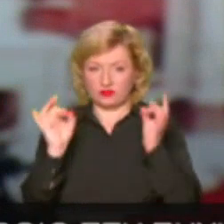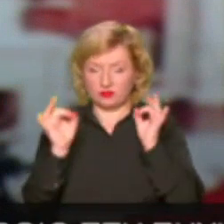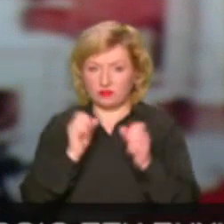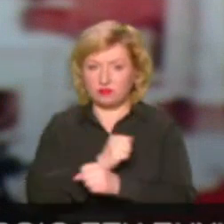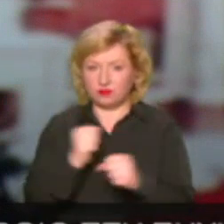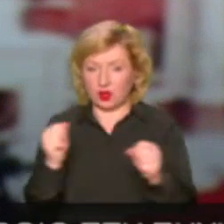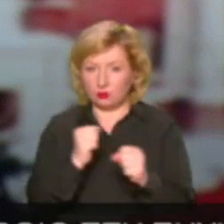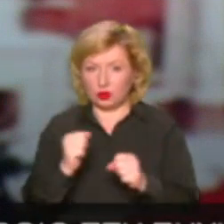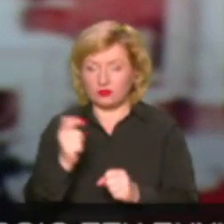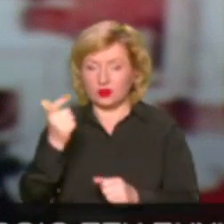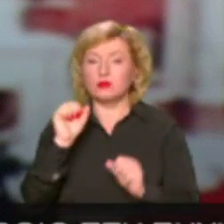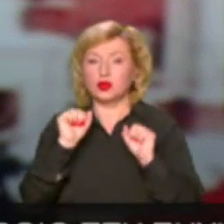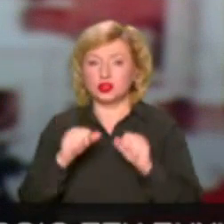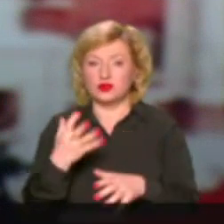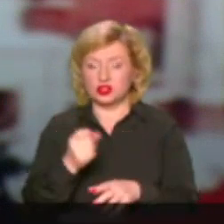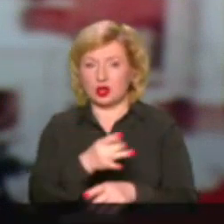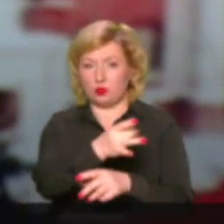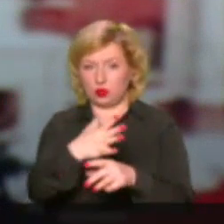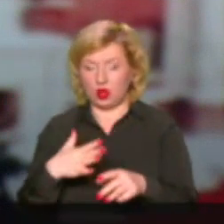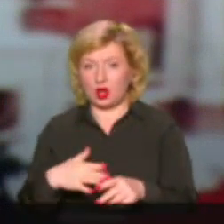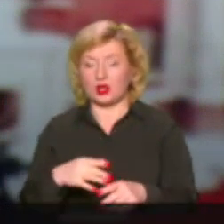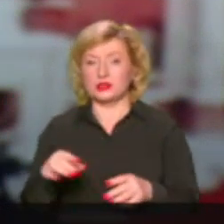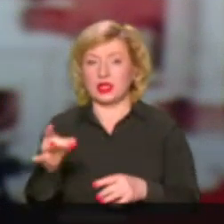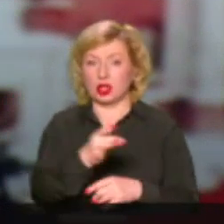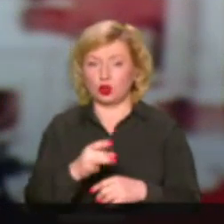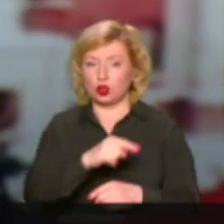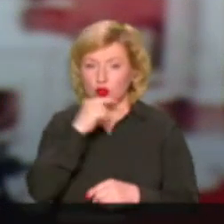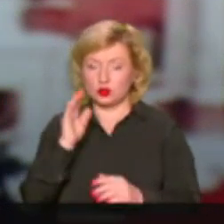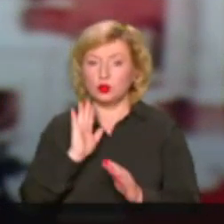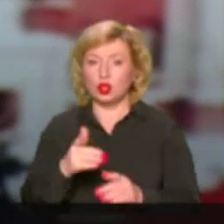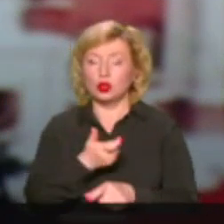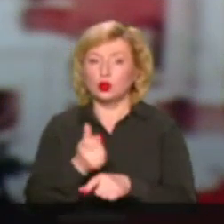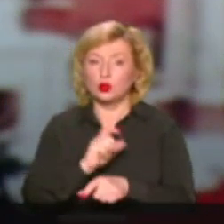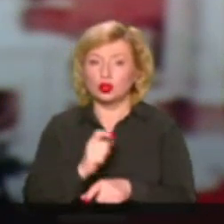жаль, можливі ще пуски ракет із території Росії. Будьте дуже-дуже обережні.